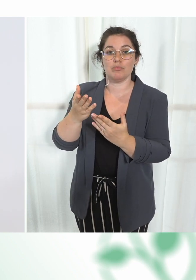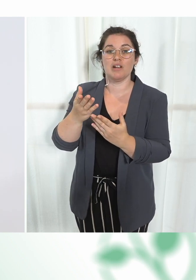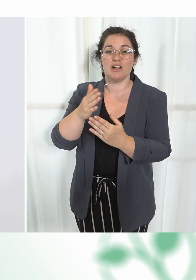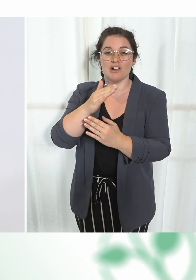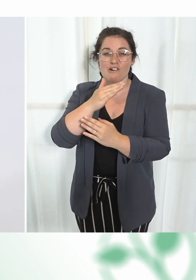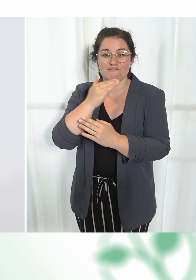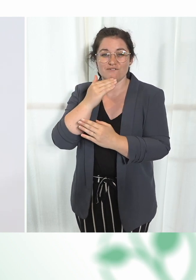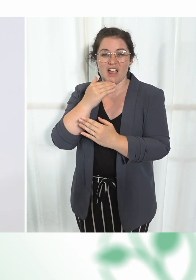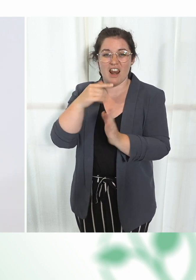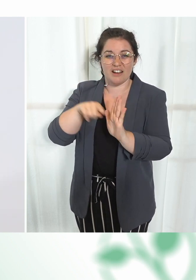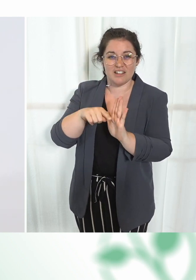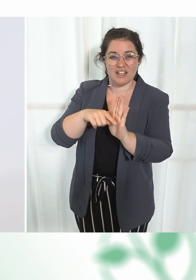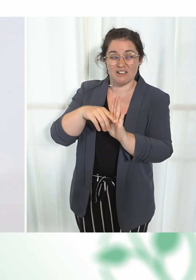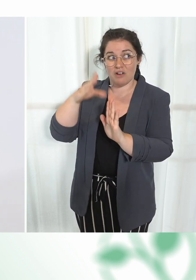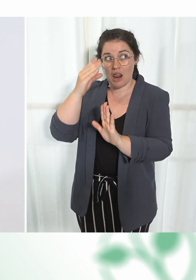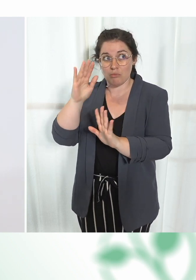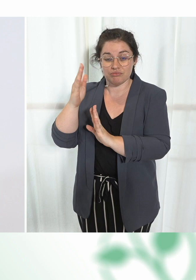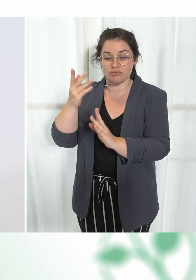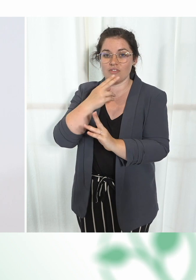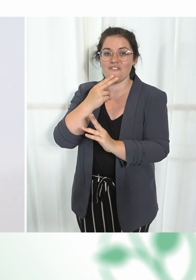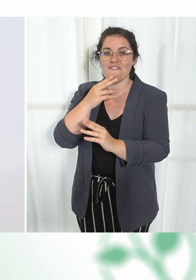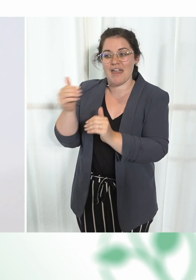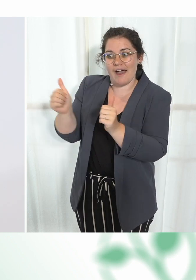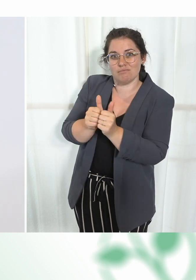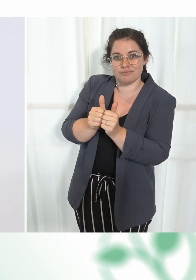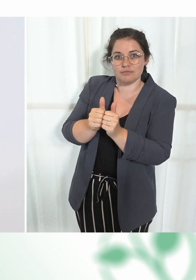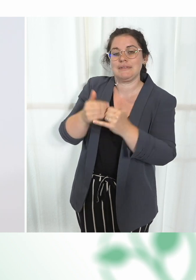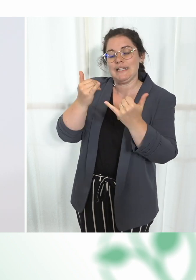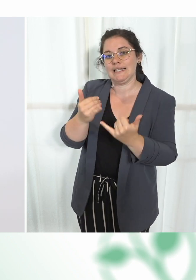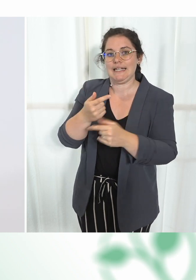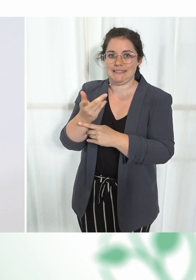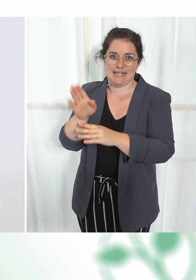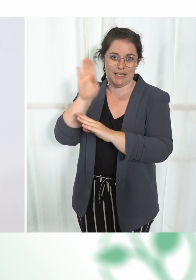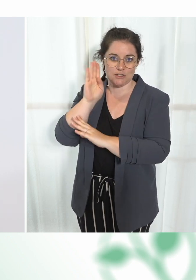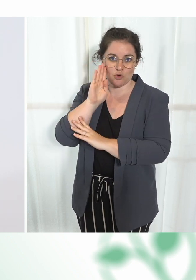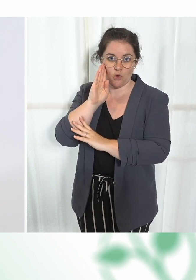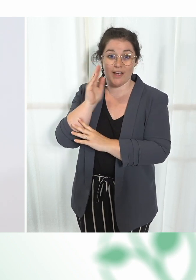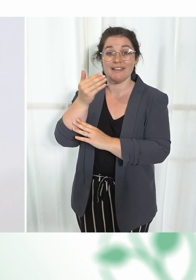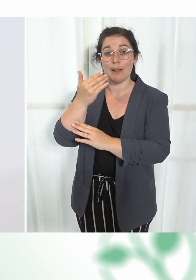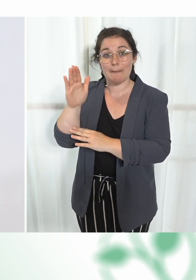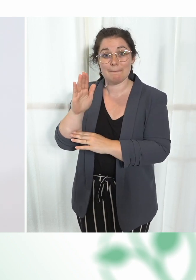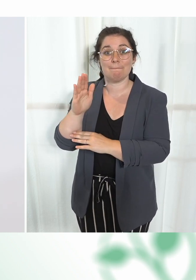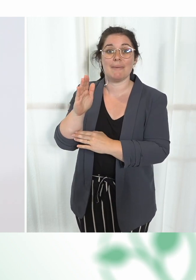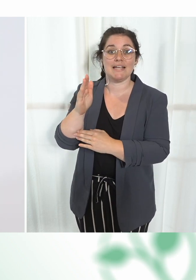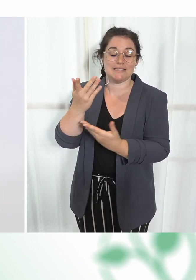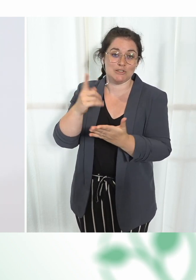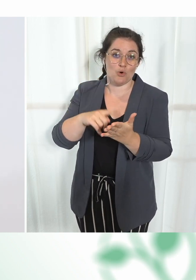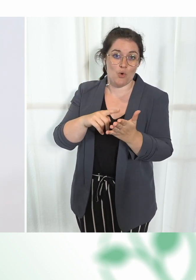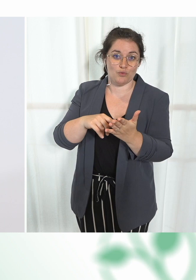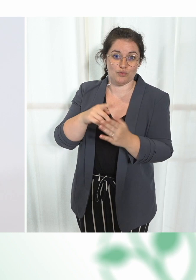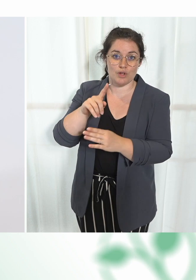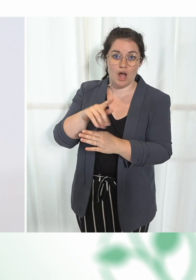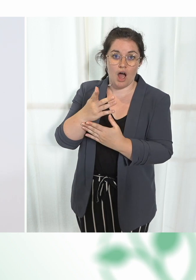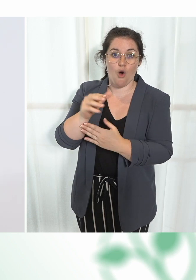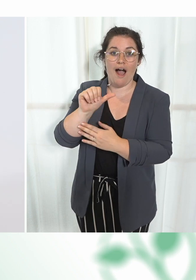sind, wer kann mir da unterstützend zur Seite sein und da werden wir jetzt einiges hören, aber meistens wird man oft dann auch